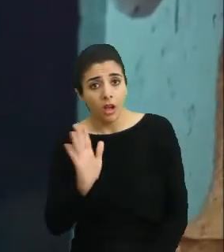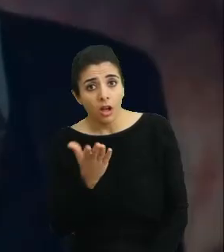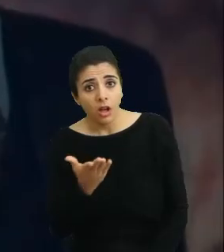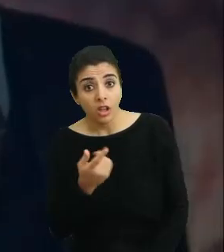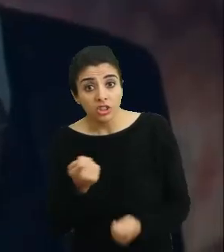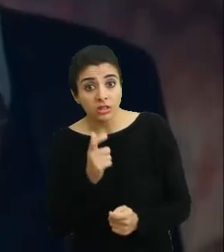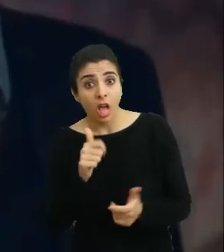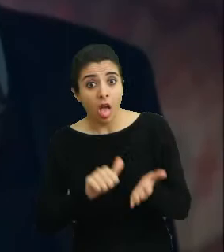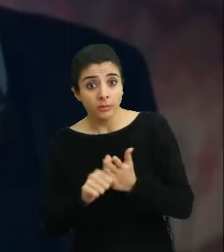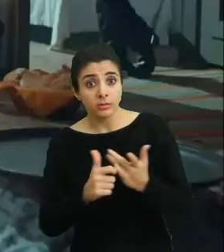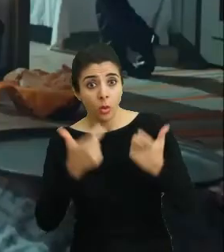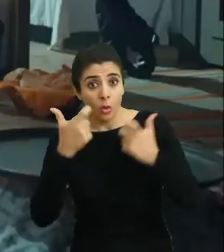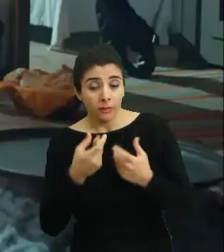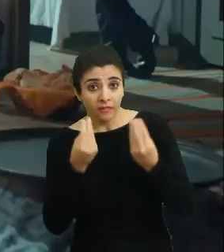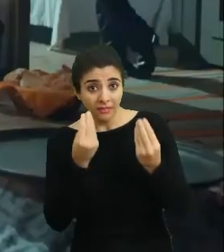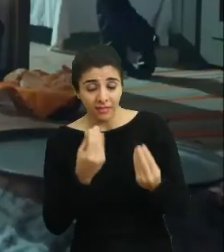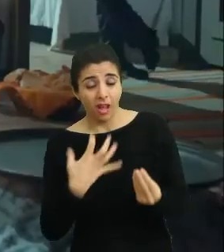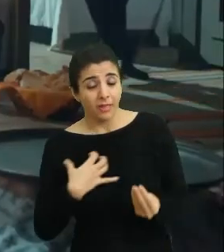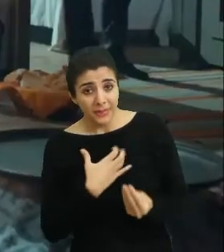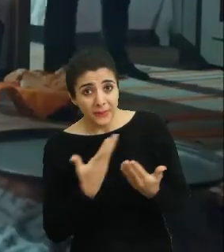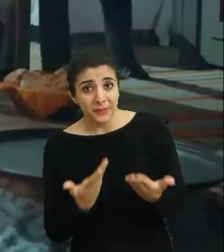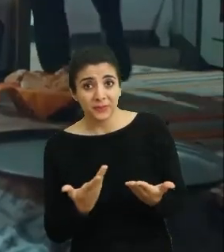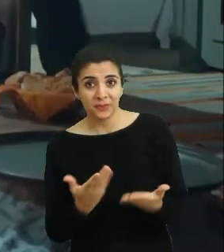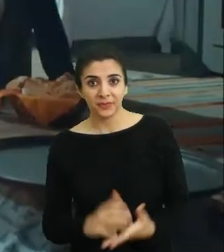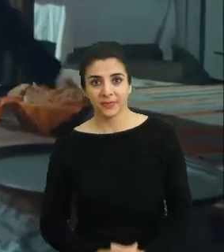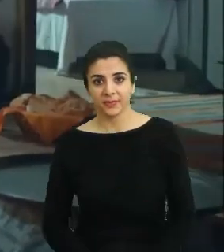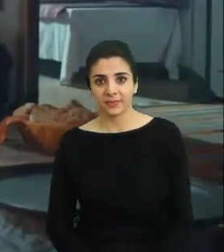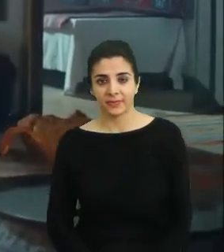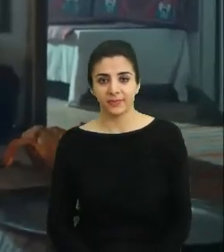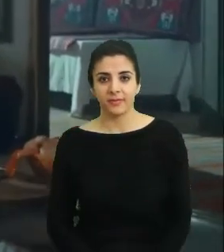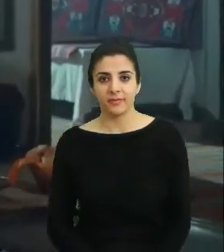Bu işler sana mı kaldı benim güzel hanım? Kepçenin ucuyla alıp tadına baktı.